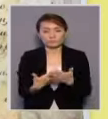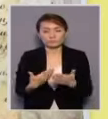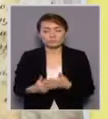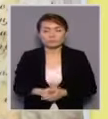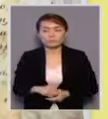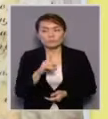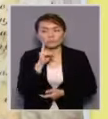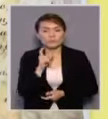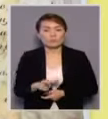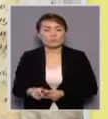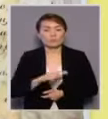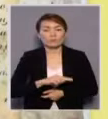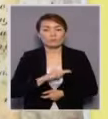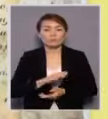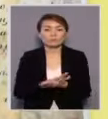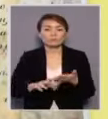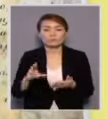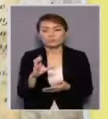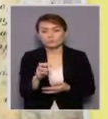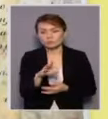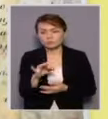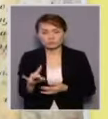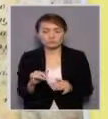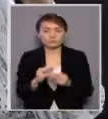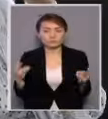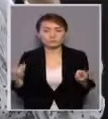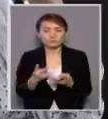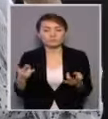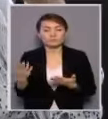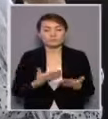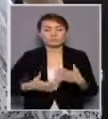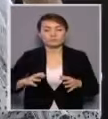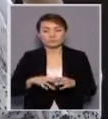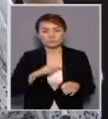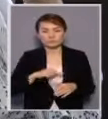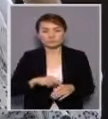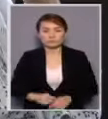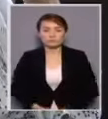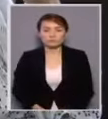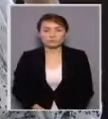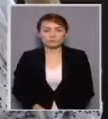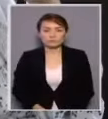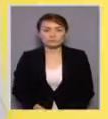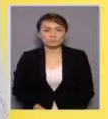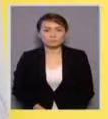зеленых насаждений очистки мусорных карьеров увеличения общественного транспорта и другие